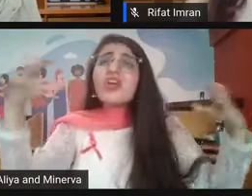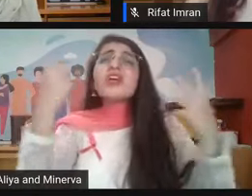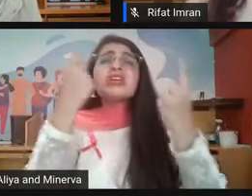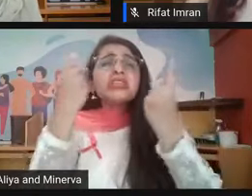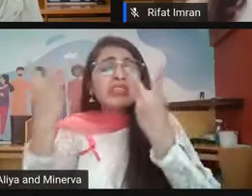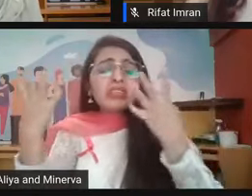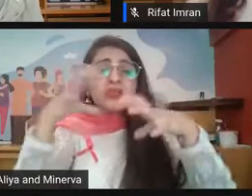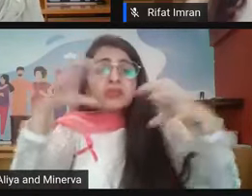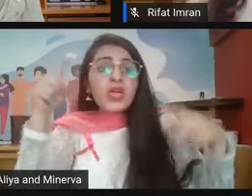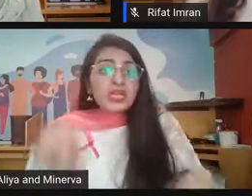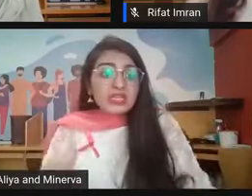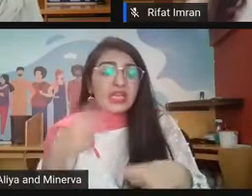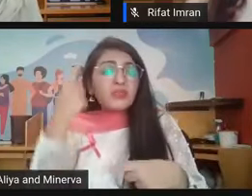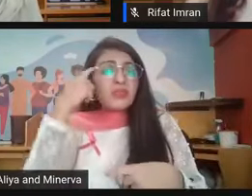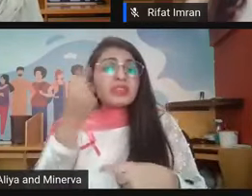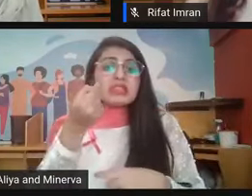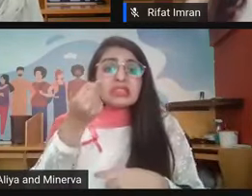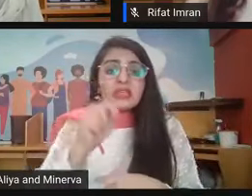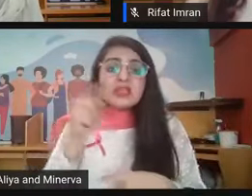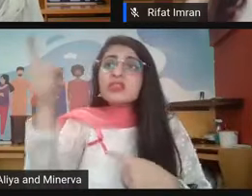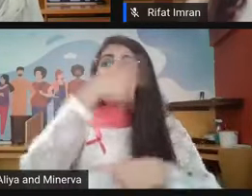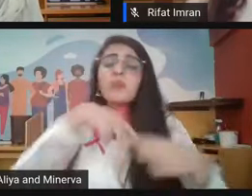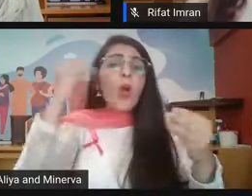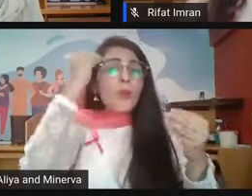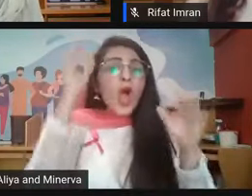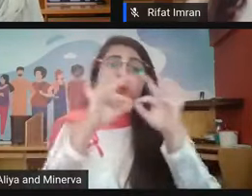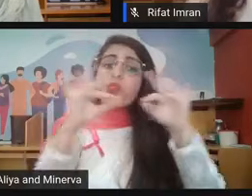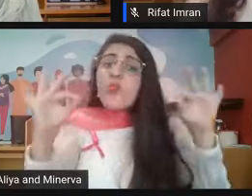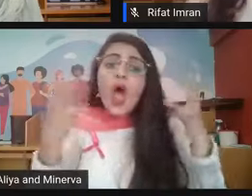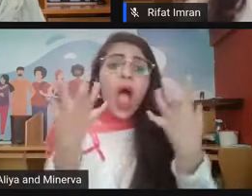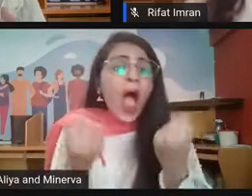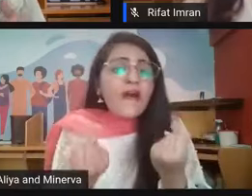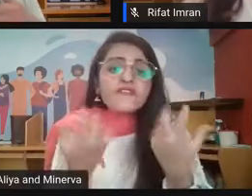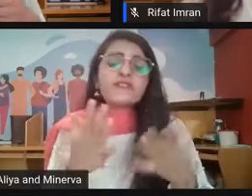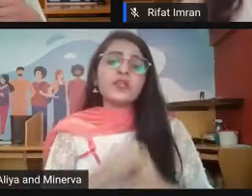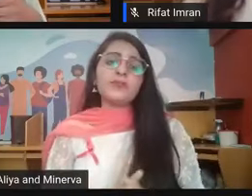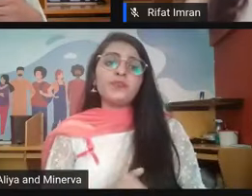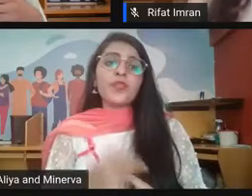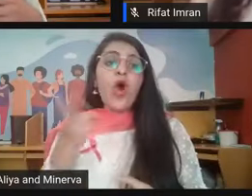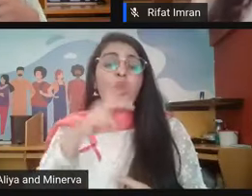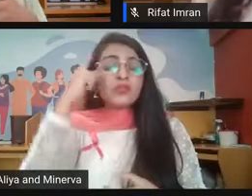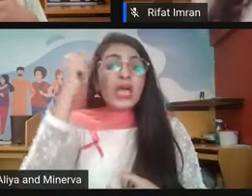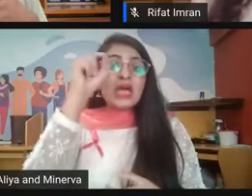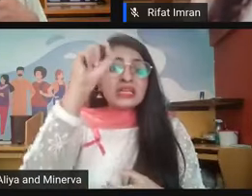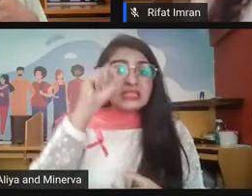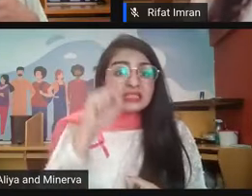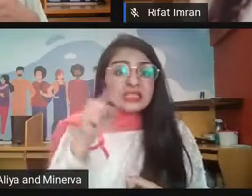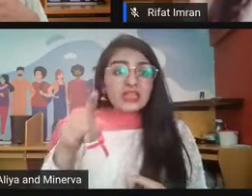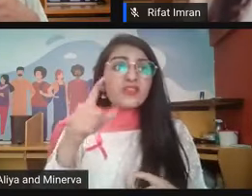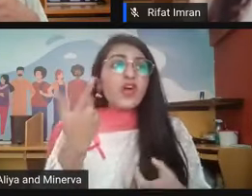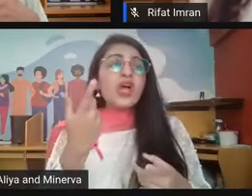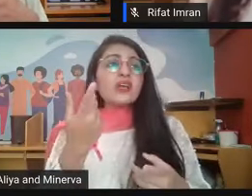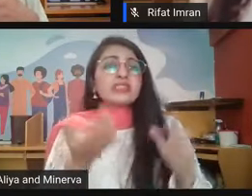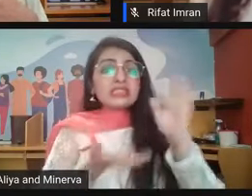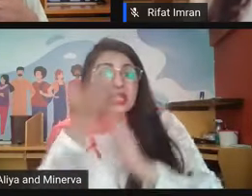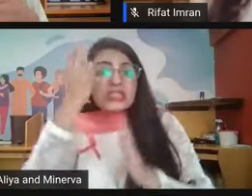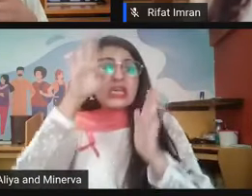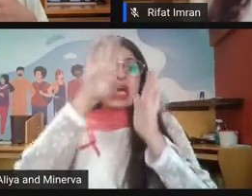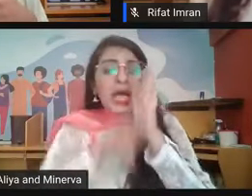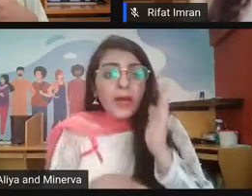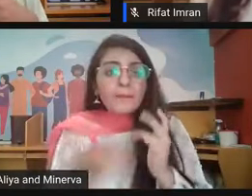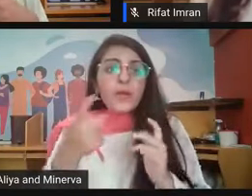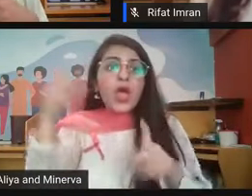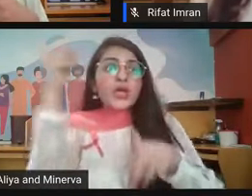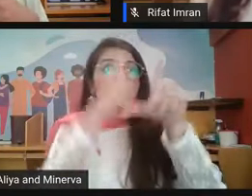regarding this disease. Okay. And then secondly, jo stats and numbers hai is disease ki, wo yearly bahut